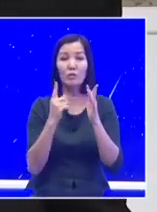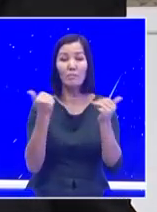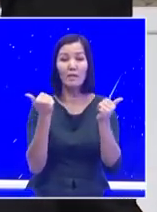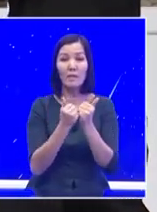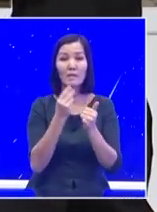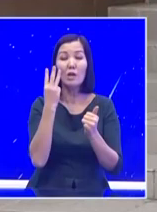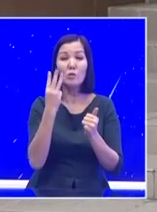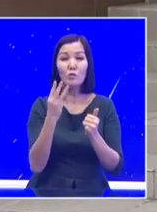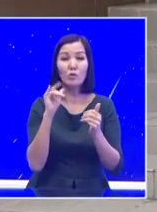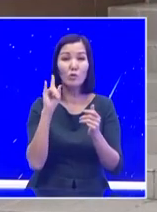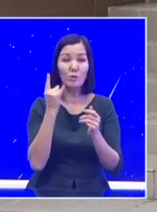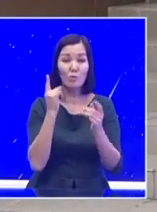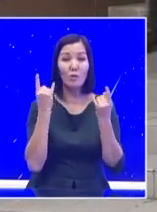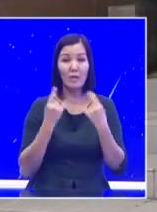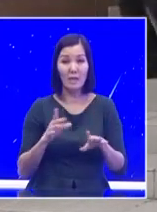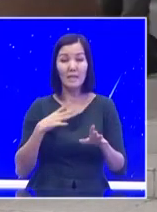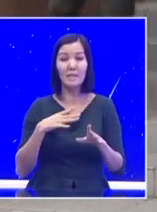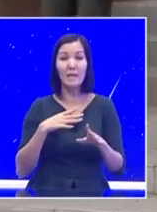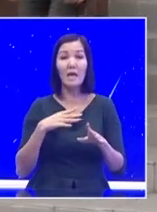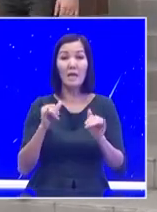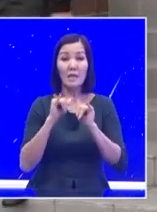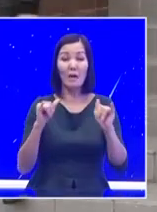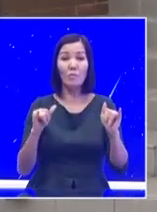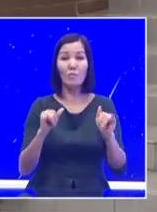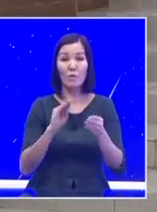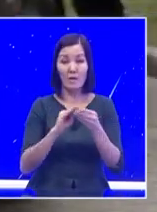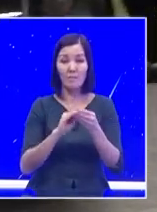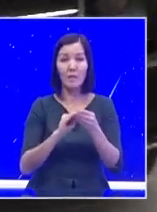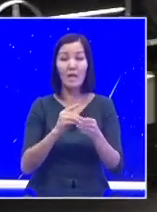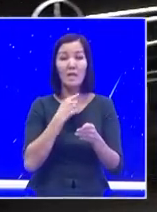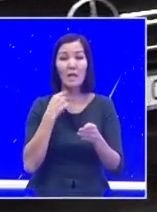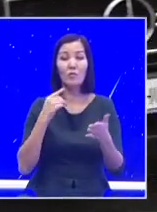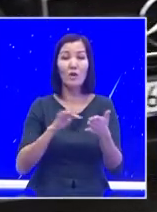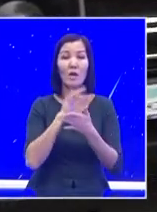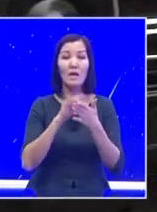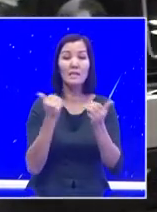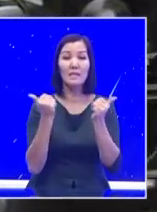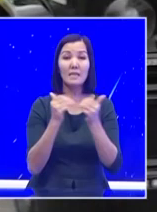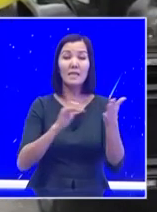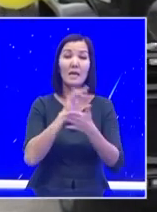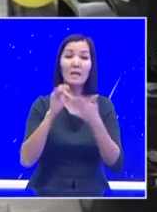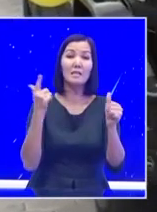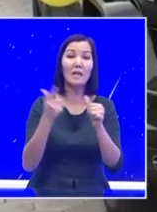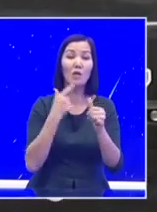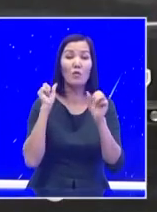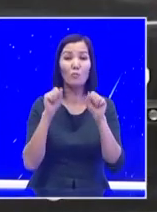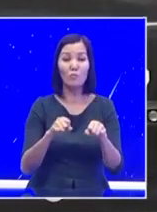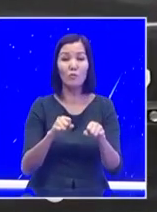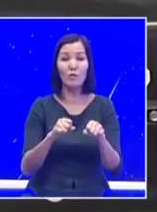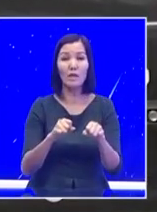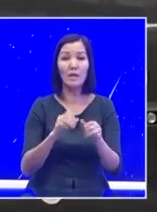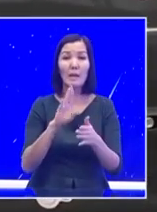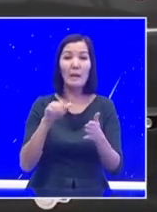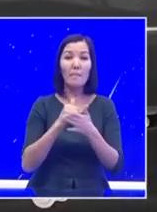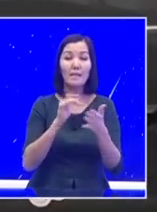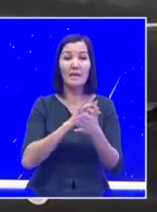бір үшем дүниеге келіпті. Бұл қарқын сақталса, Талдықорған болашақта егіздер қаласы атануы ғажап емес. Жетісудың жайнаған бас